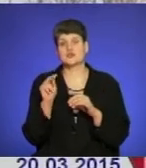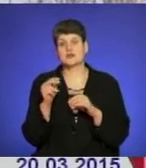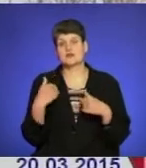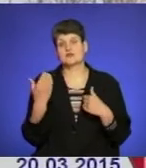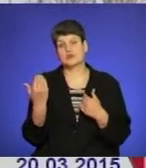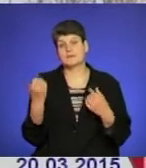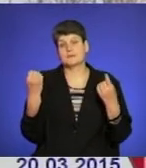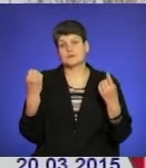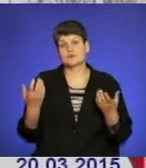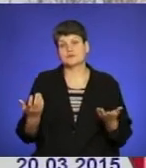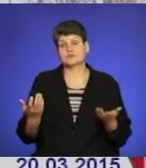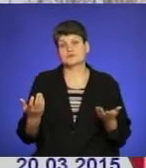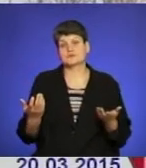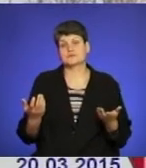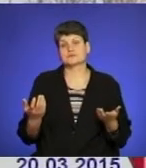просто, як то кажеться,